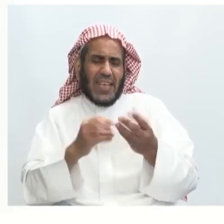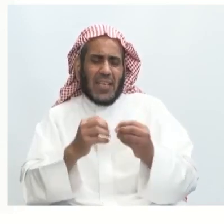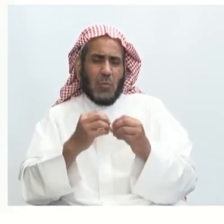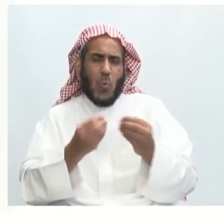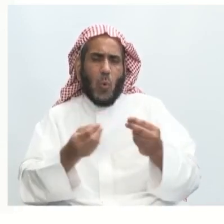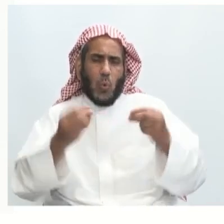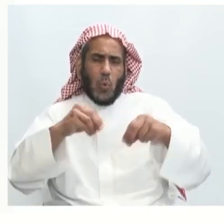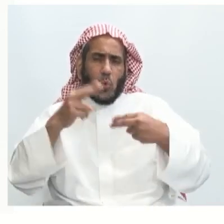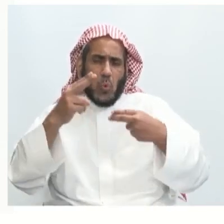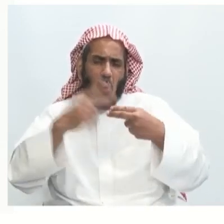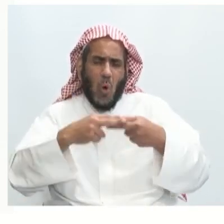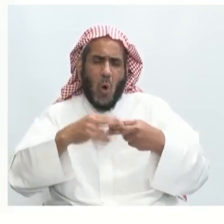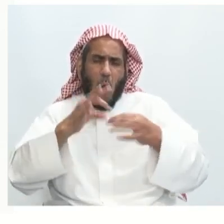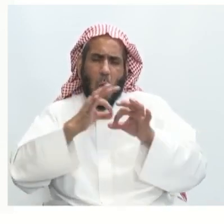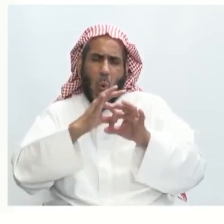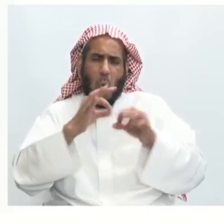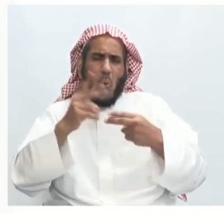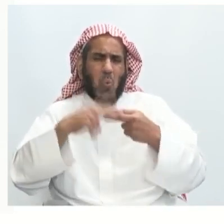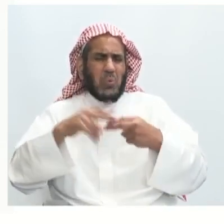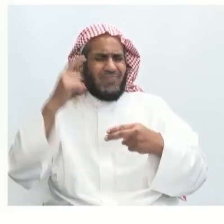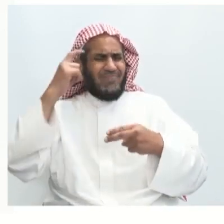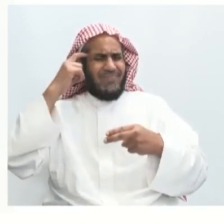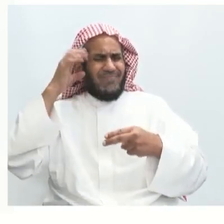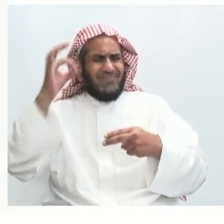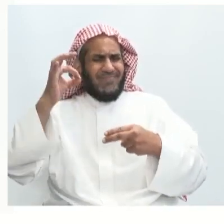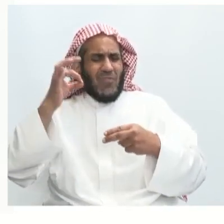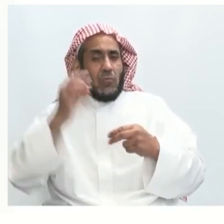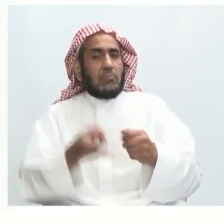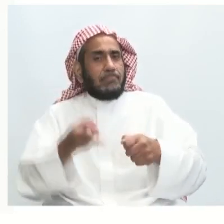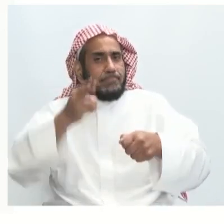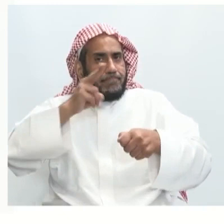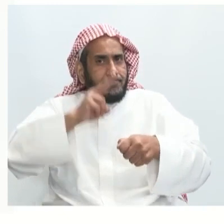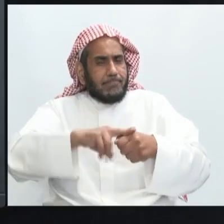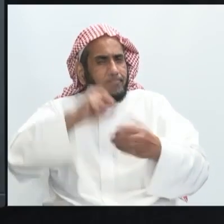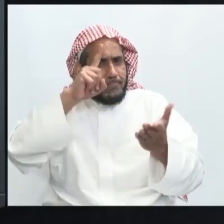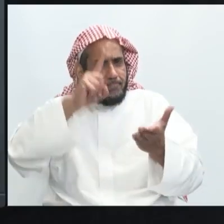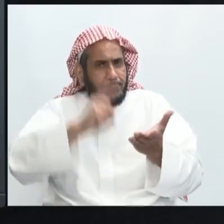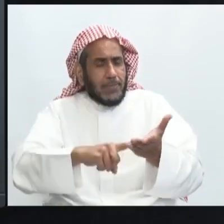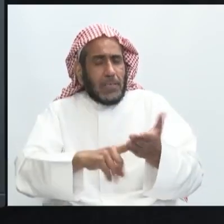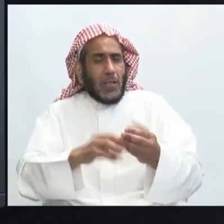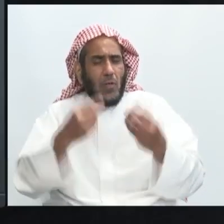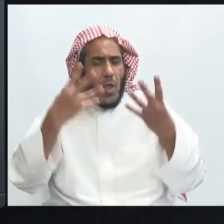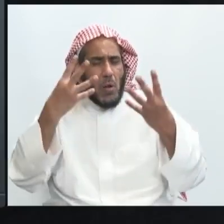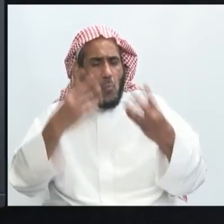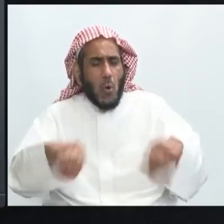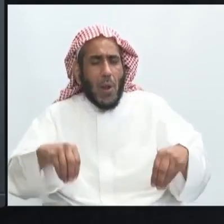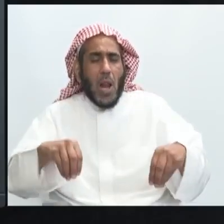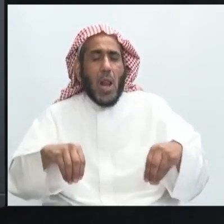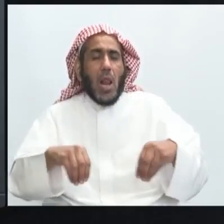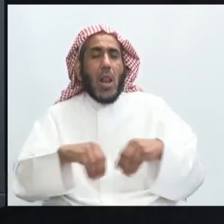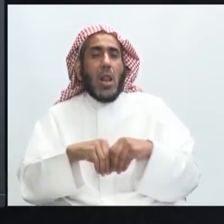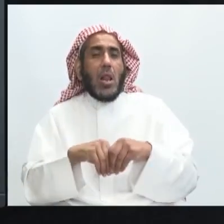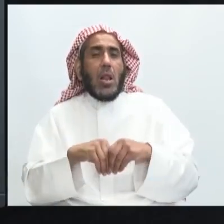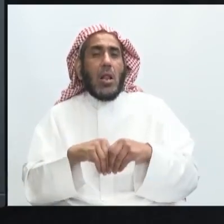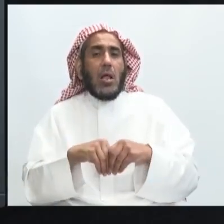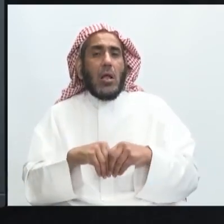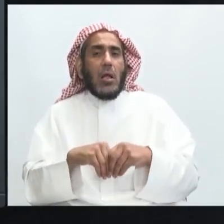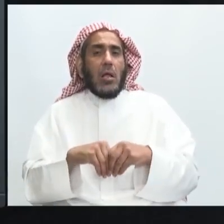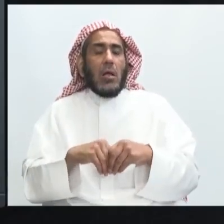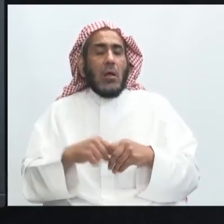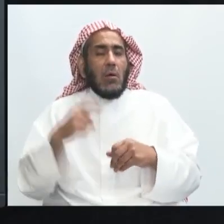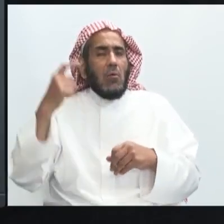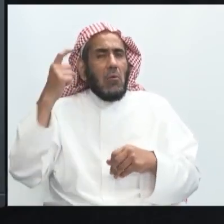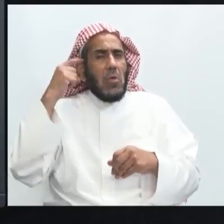وشدته بحسب الانكار وبحسب يعني انما ذكرنا للمهمل وكيف ان المه يعني في